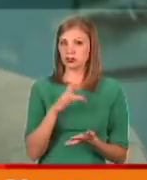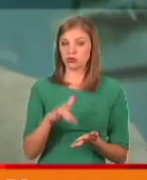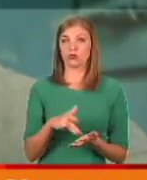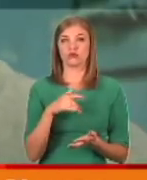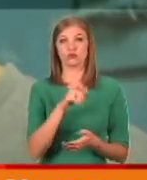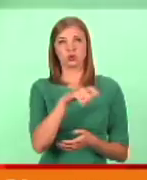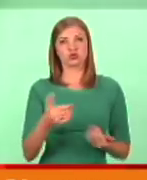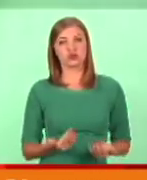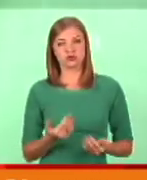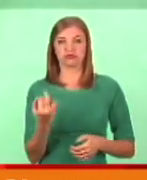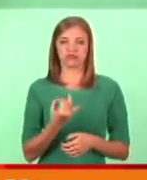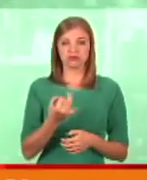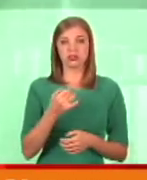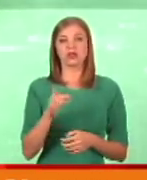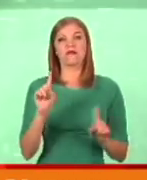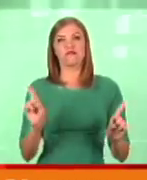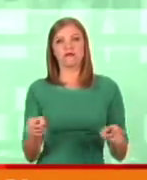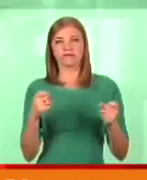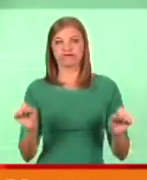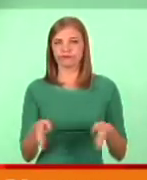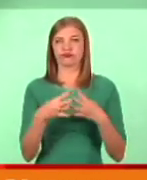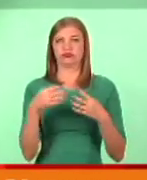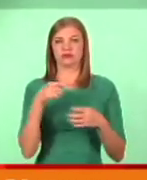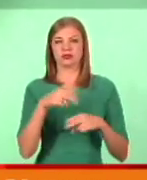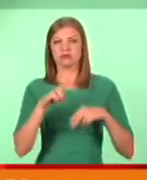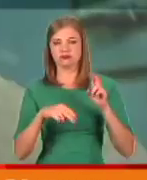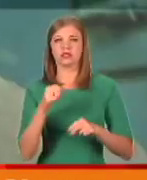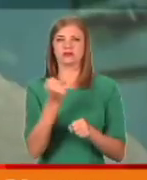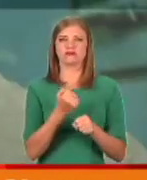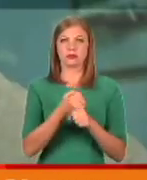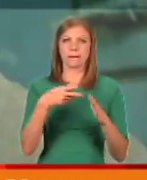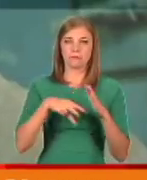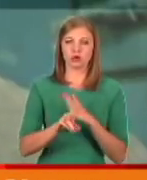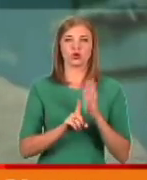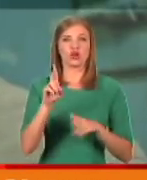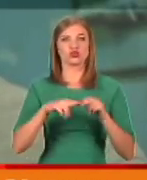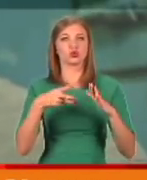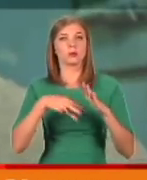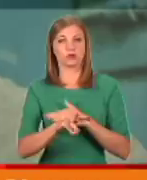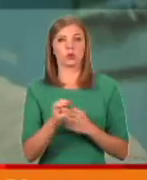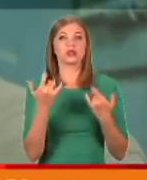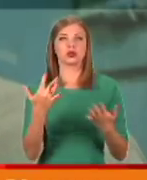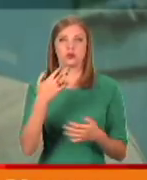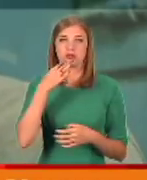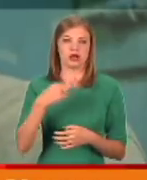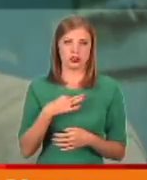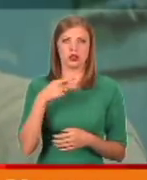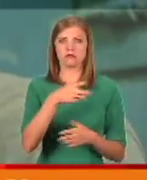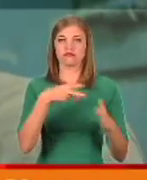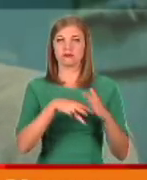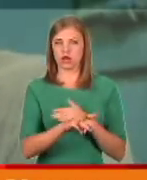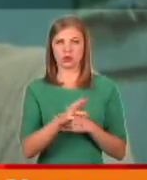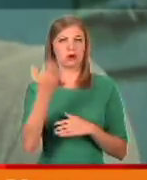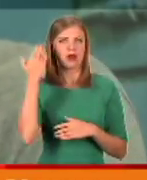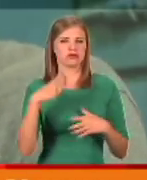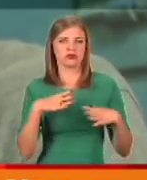Город живет, люди радуются. Восстанавливают инфраструктуру, развивают метро. Опять начали строить метро, насколько мне просто сказали, что метро там по какой-то